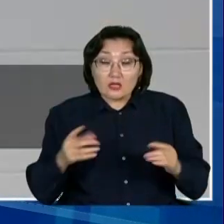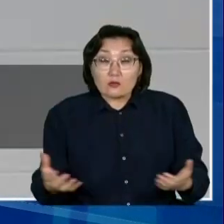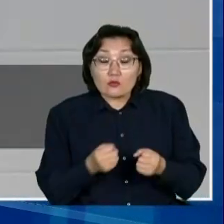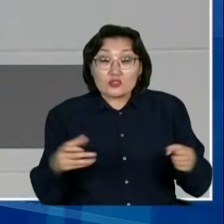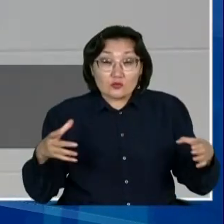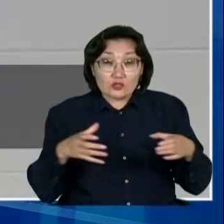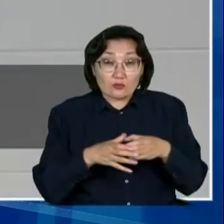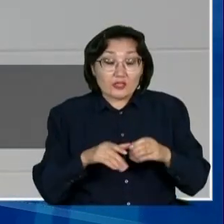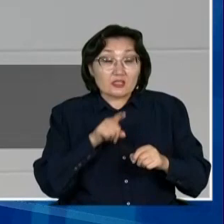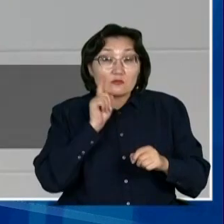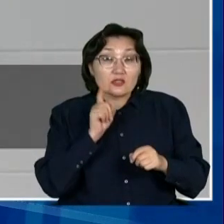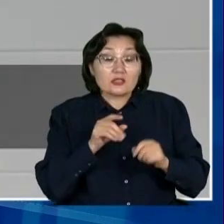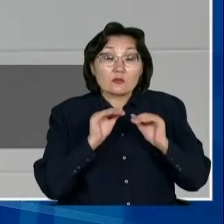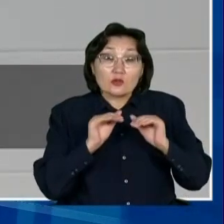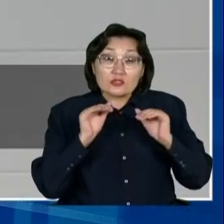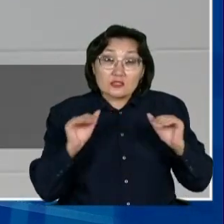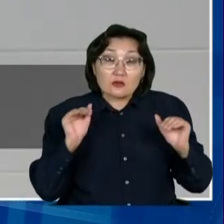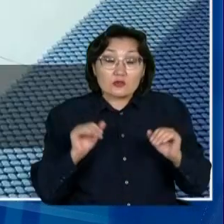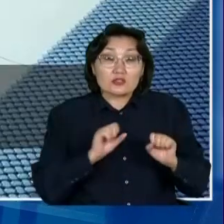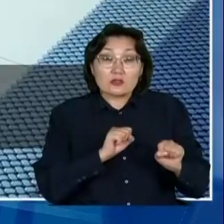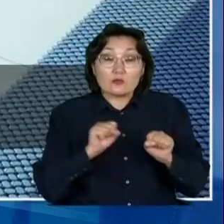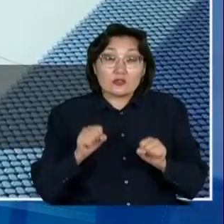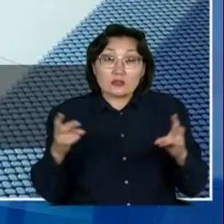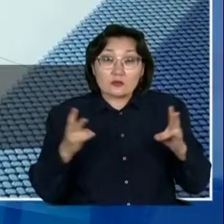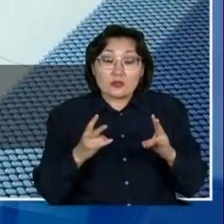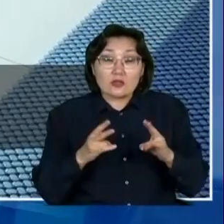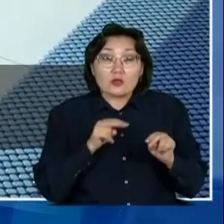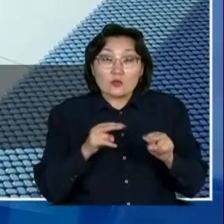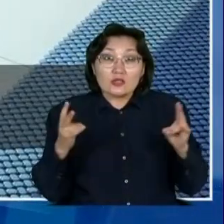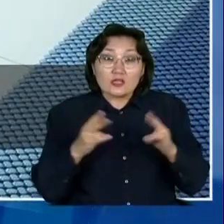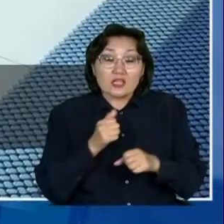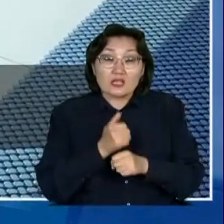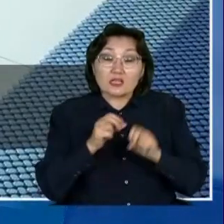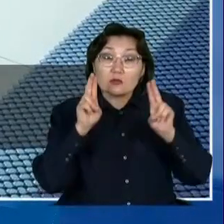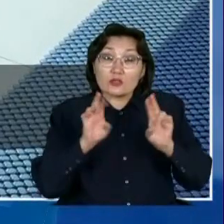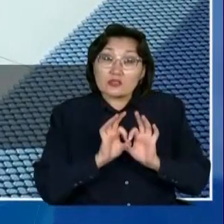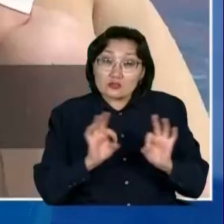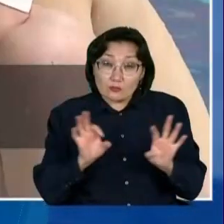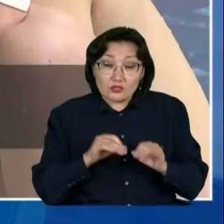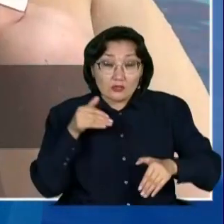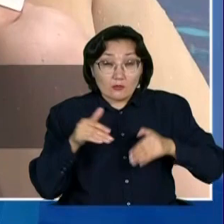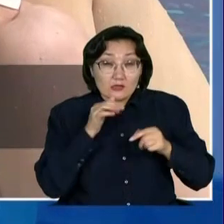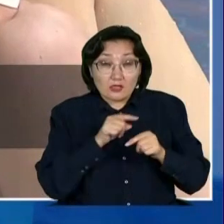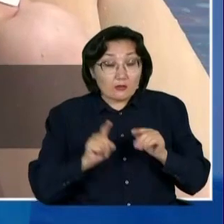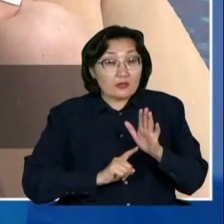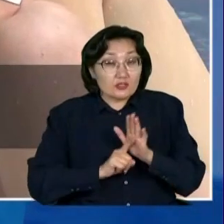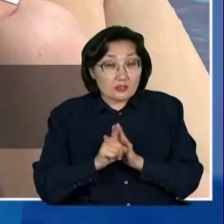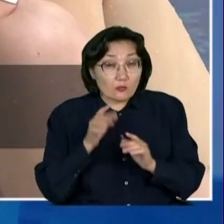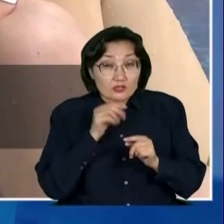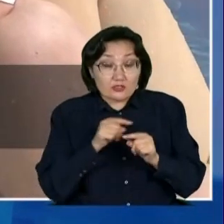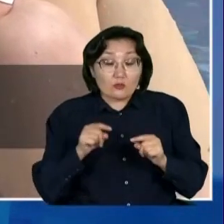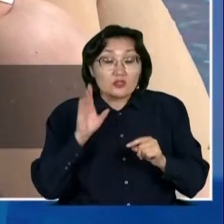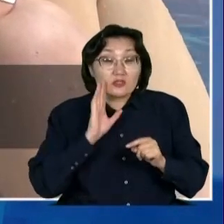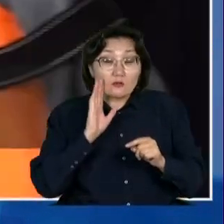құтқарушылар жасөспірімдермен балаларға сақтау керек қатаң қағидаларды түсіндірді. Айта кетейік, шомылу маусымы басталғалы бері